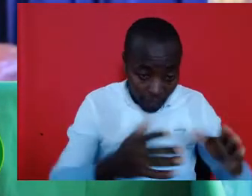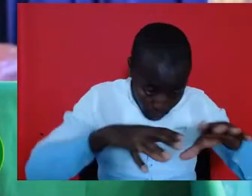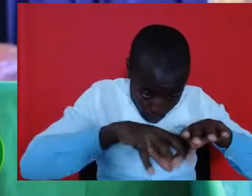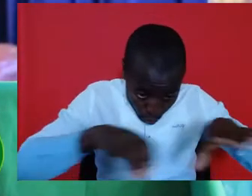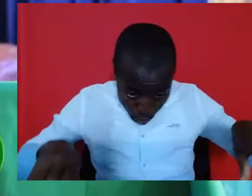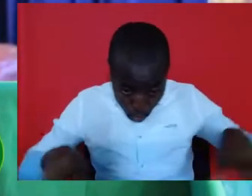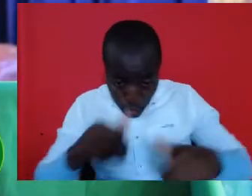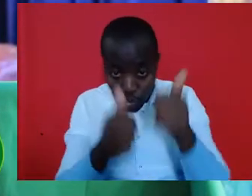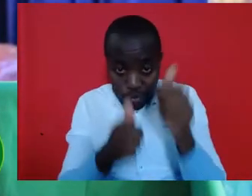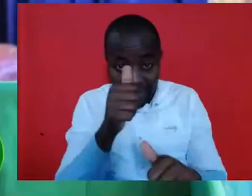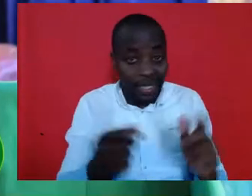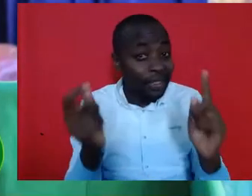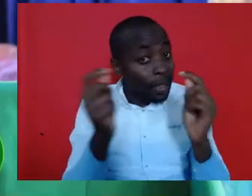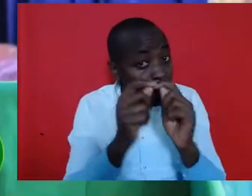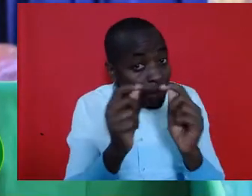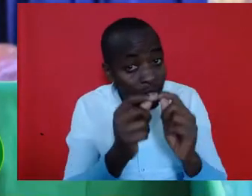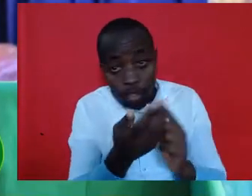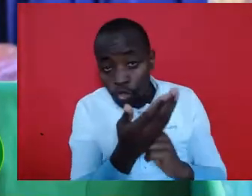zimekuumiza?